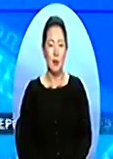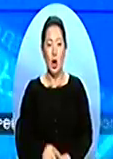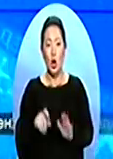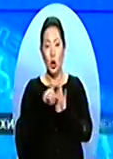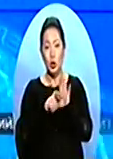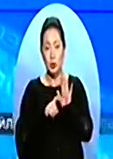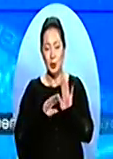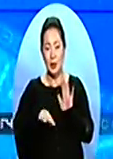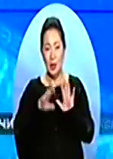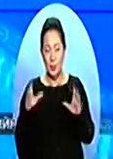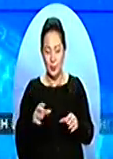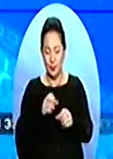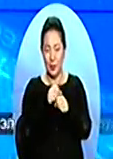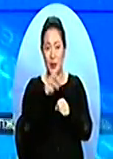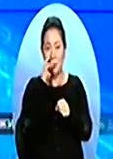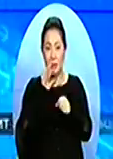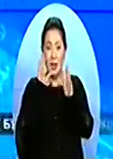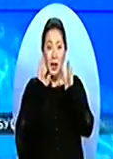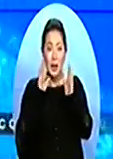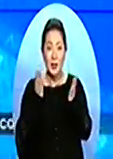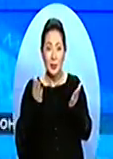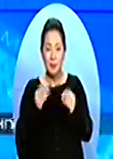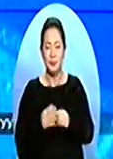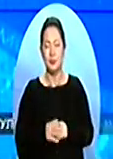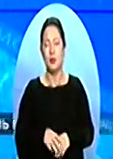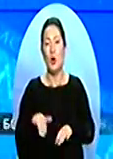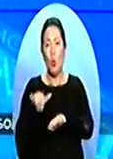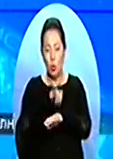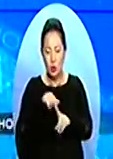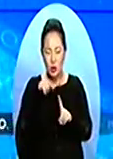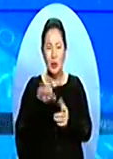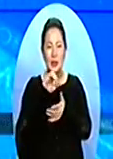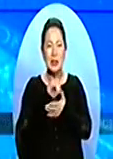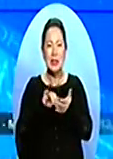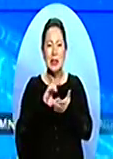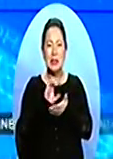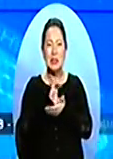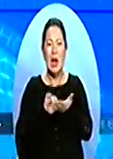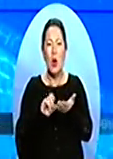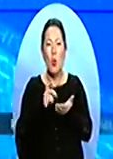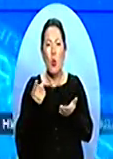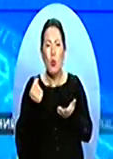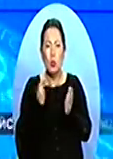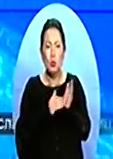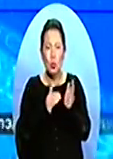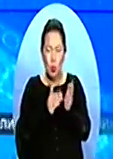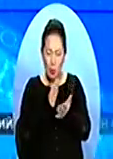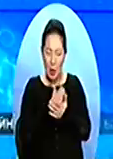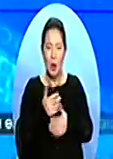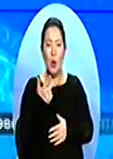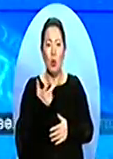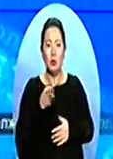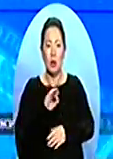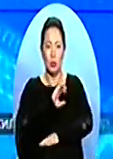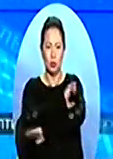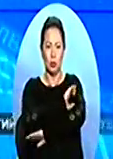Хөтөлбөрийн дараагийн багц мэдээлэлд анхаарлаа хандуулсан уу? Улсын хэмжээнд санхүүжилт нь дутуу хийгдсэн 350 гаруй сургуулийн барилгын ажил зогссон байна.